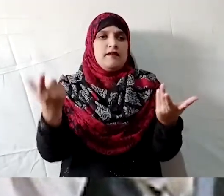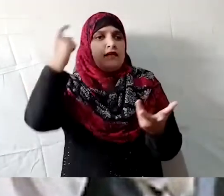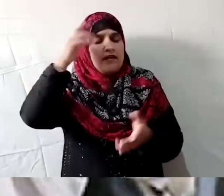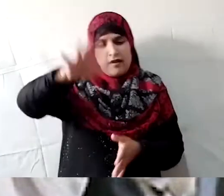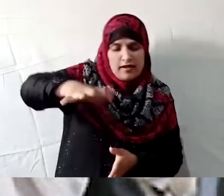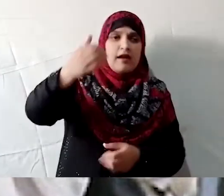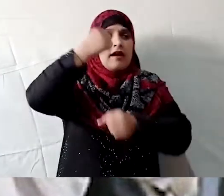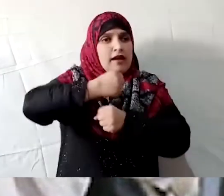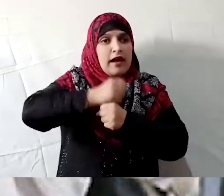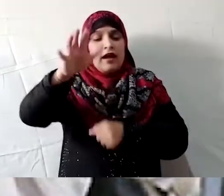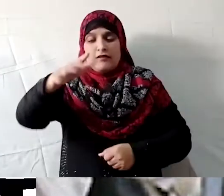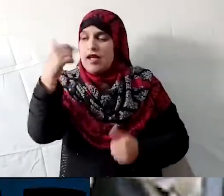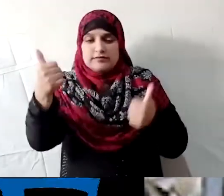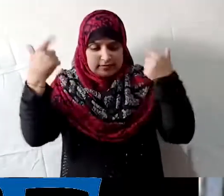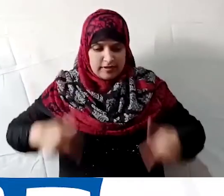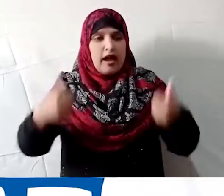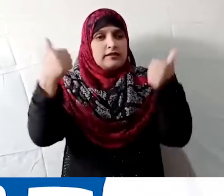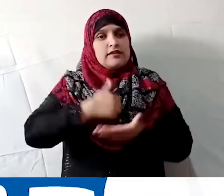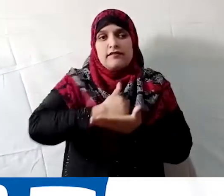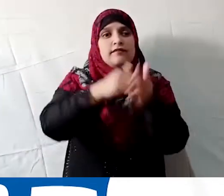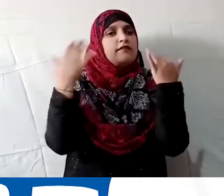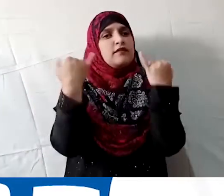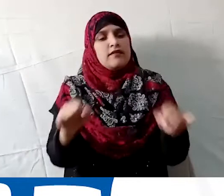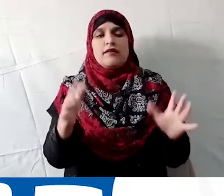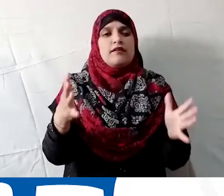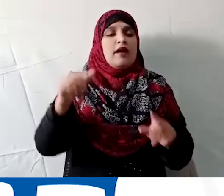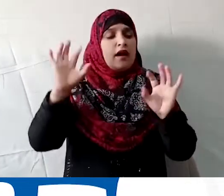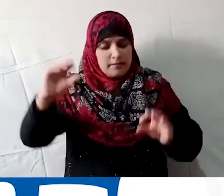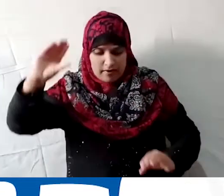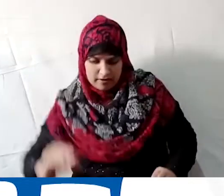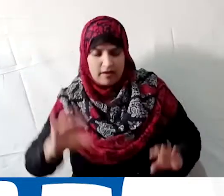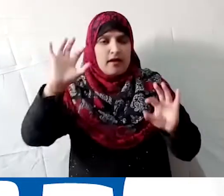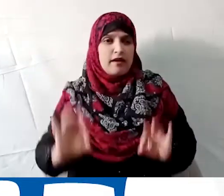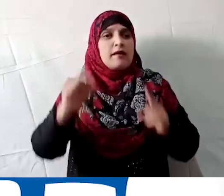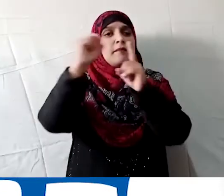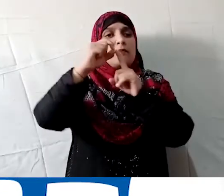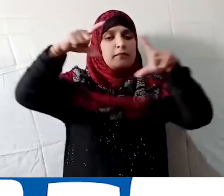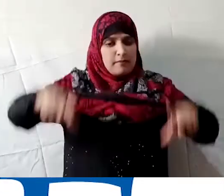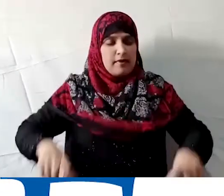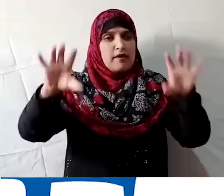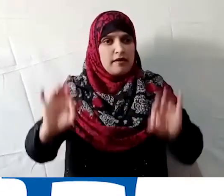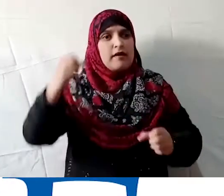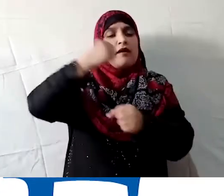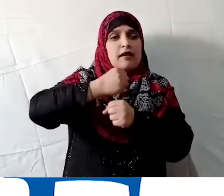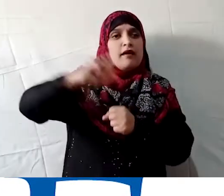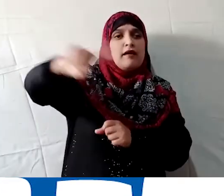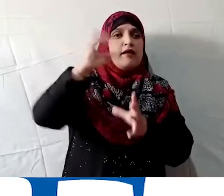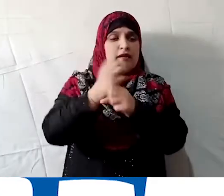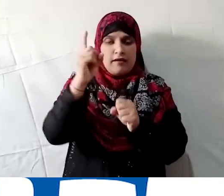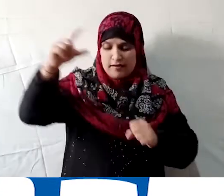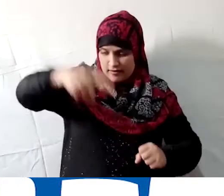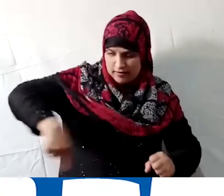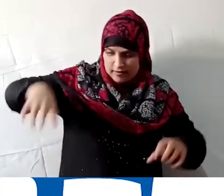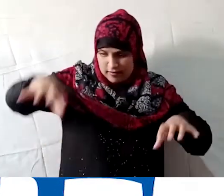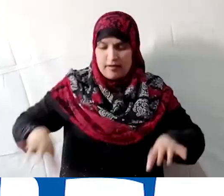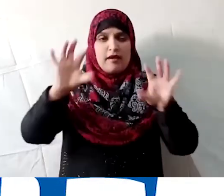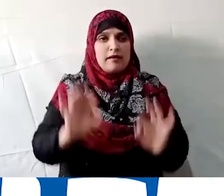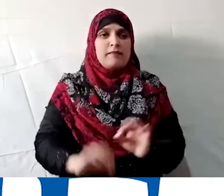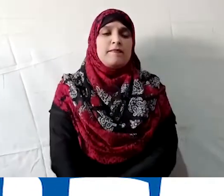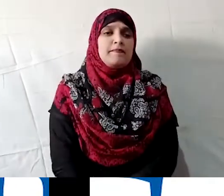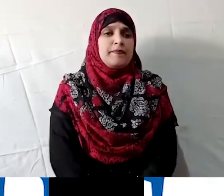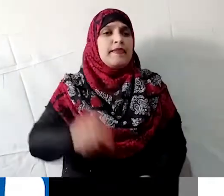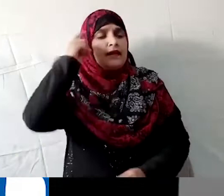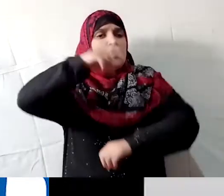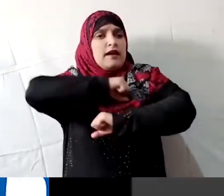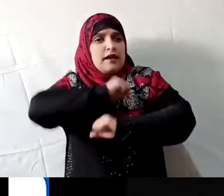फुकदान रहा। इस कमी को महसूस करते हुए पाकिस्तान के एक इदारे ने एजिंग एंड डिसेबिलिटी टास्क